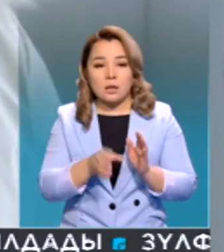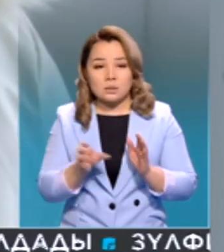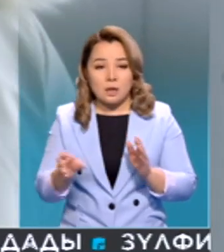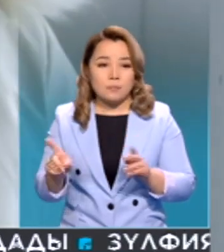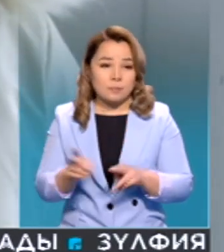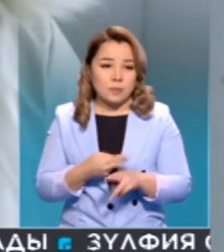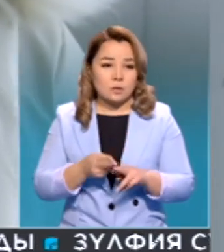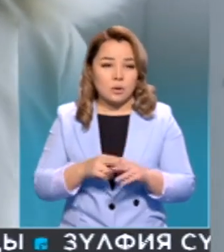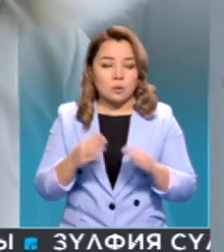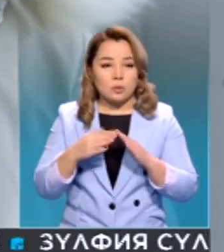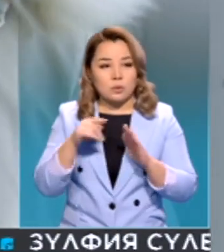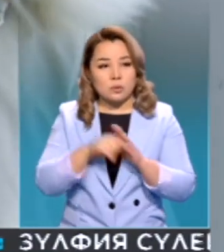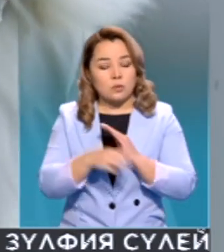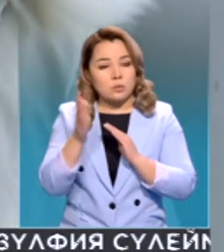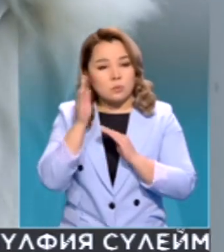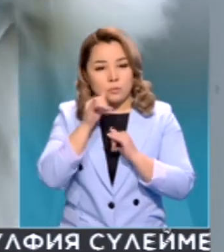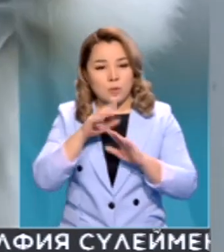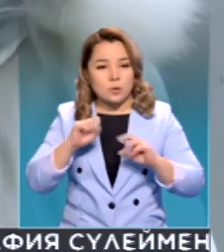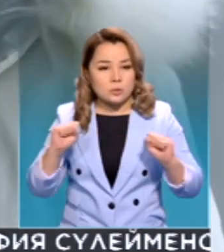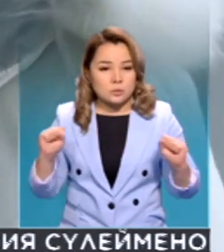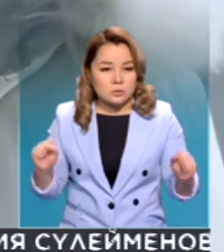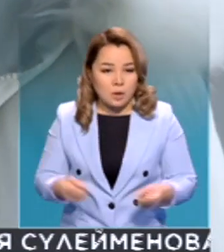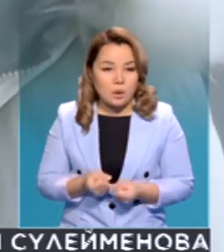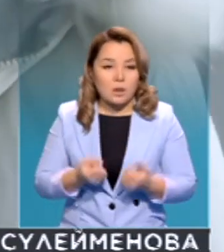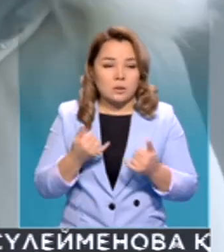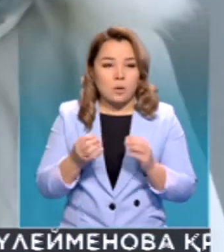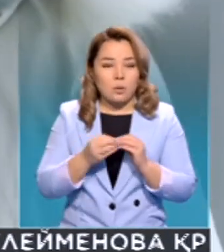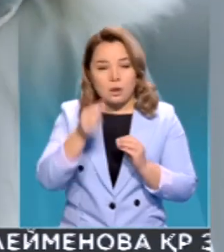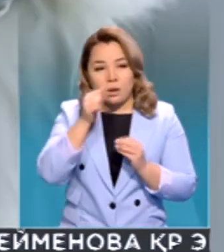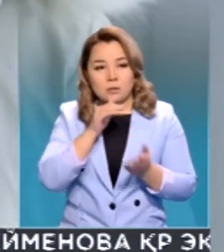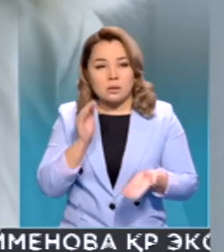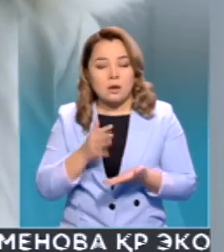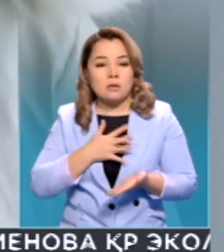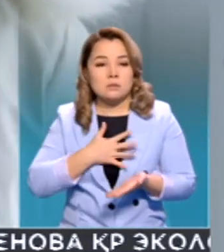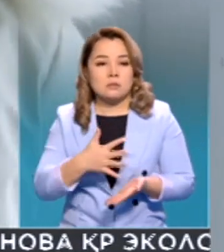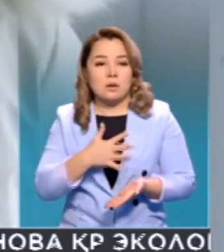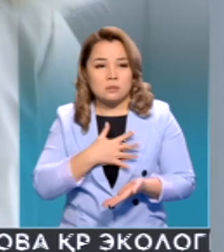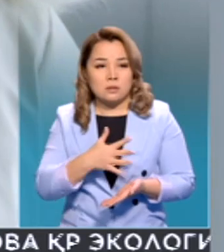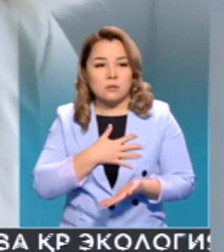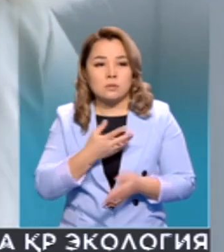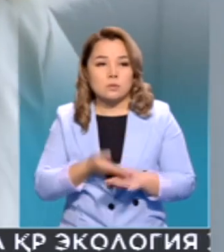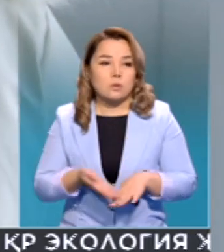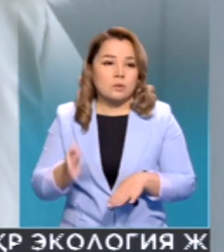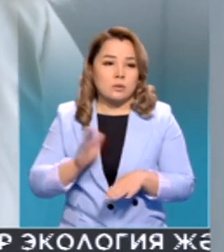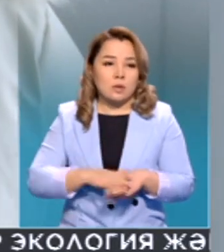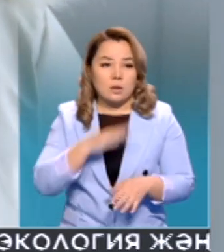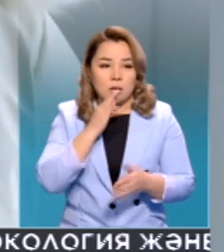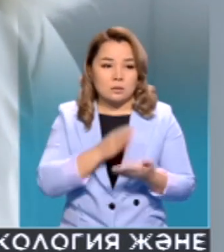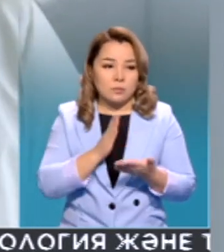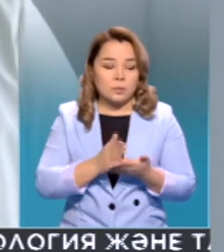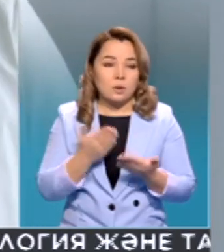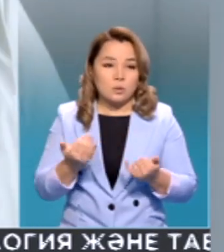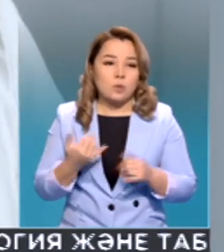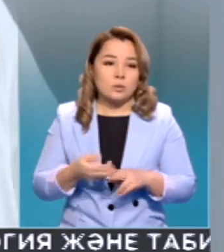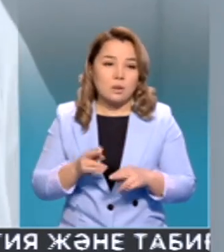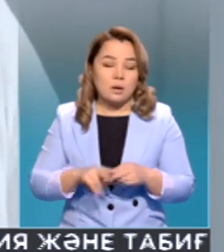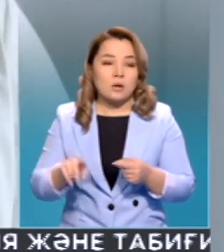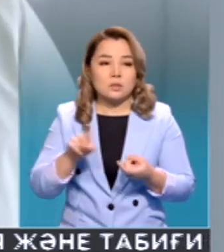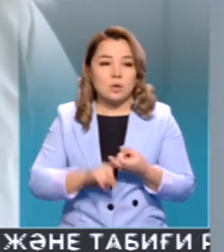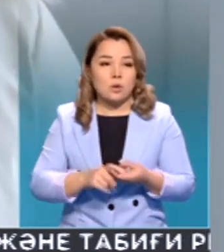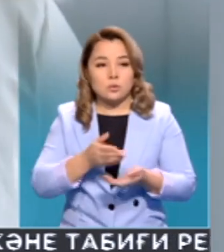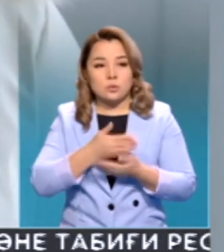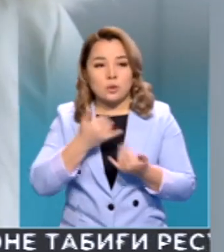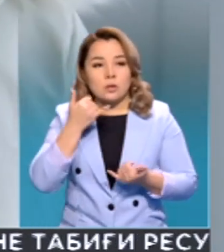үйде түнде ұйықтау невозможно. Ана кішкентай 10 айлық балам адышкамен енді дем алмай отыр. Сол связь да